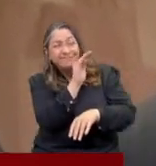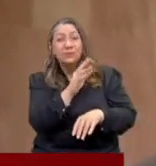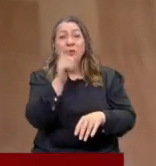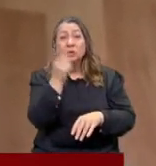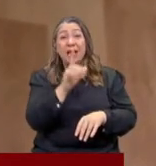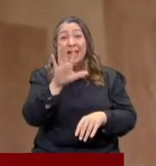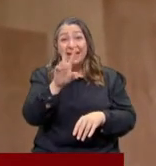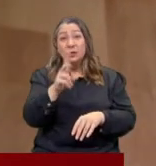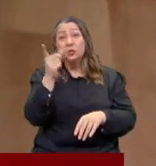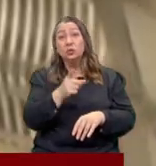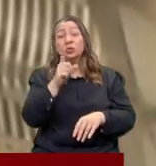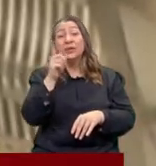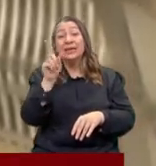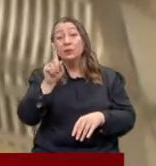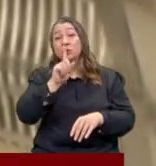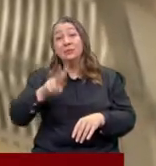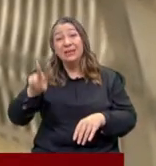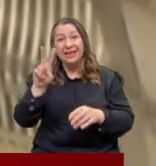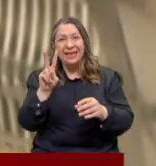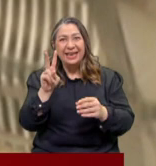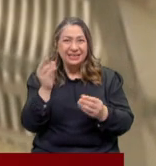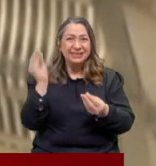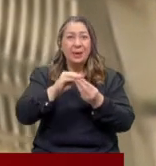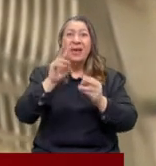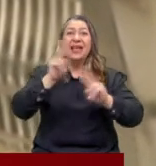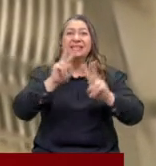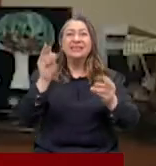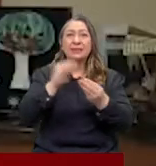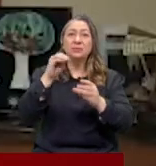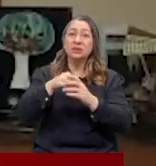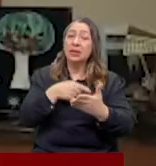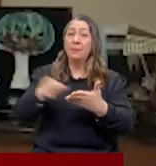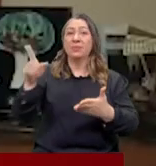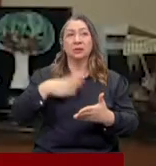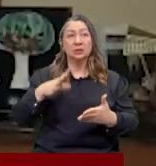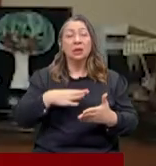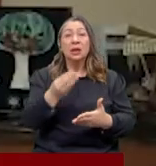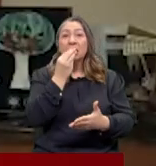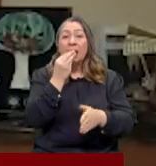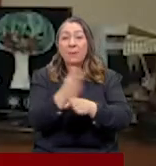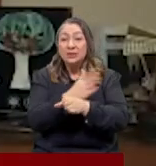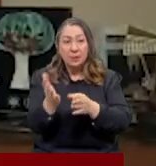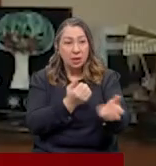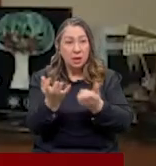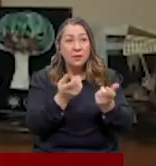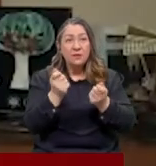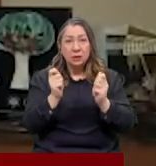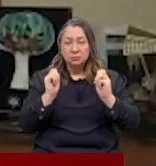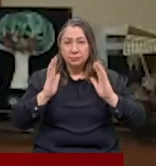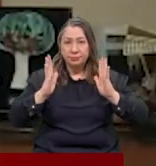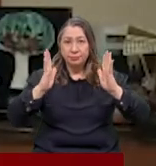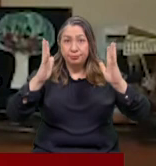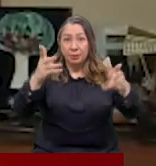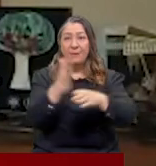%52 ile %127 arasında değişen elektrik zammının iptali için Danıştay'a başvurdu. Gıda maddeleri üzerindeki fiyat